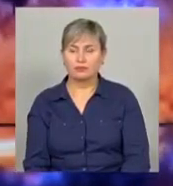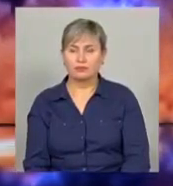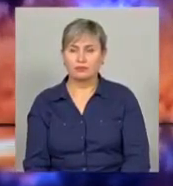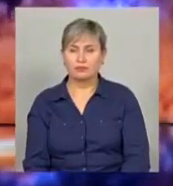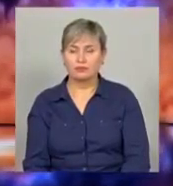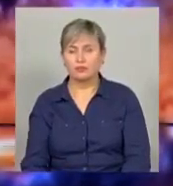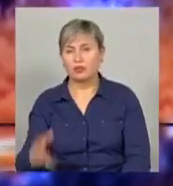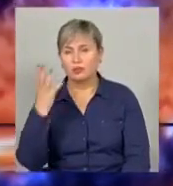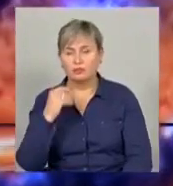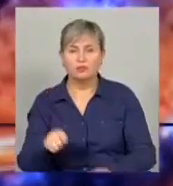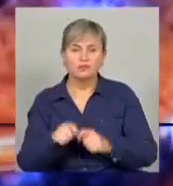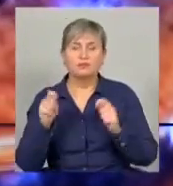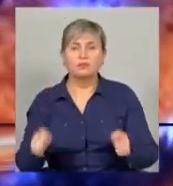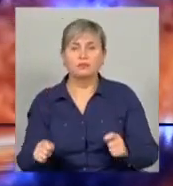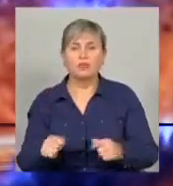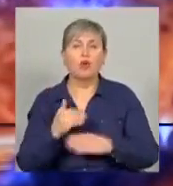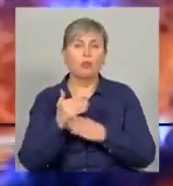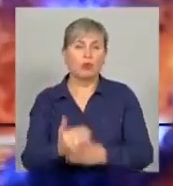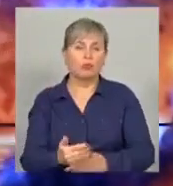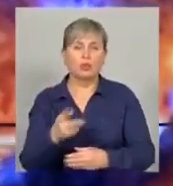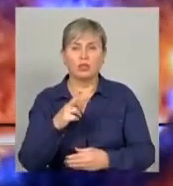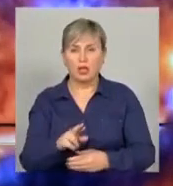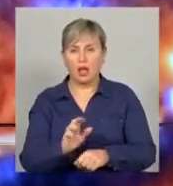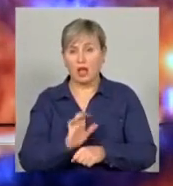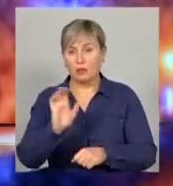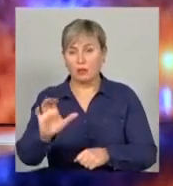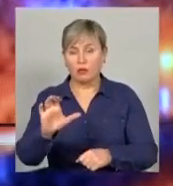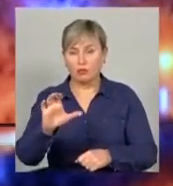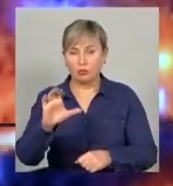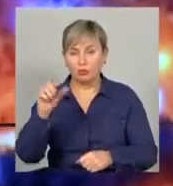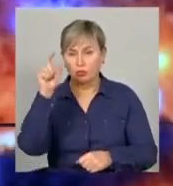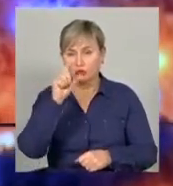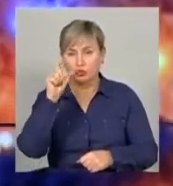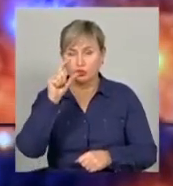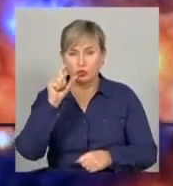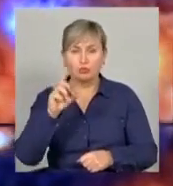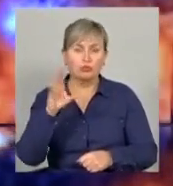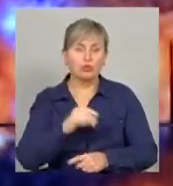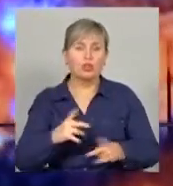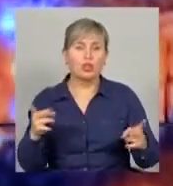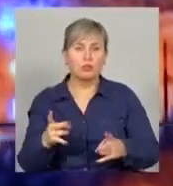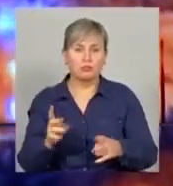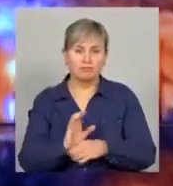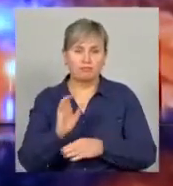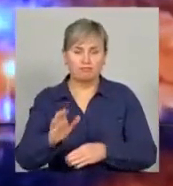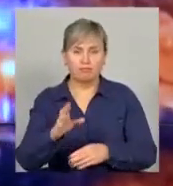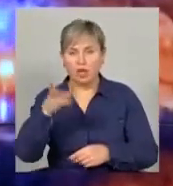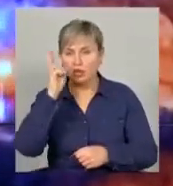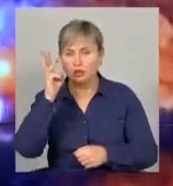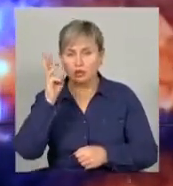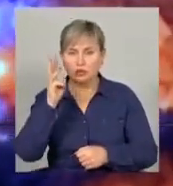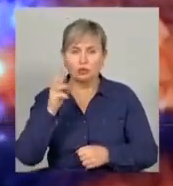Тем временем в Алматы запустили сбор гуманитарной помощи для отправки в Турцию. Все необходимое можно принести в здание посольства братской страны